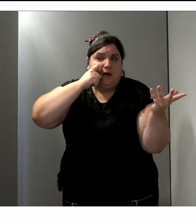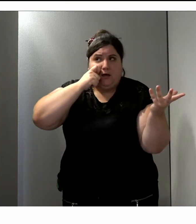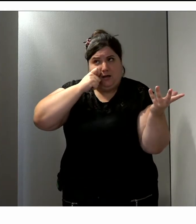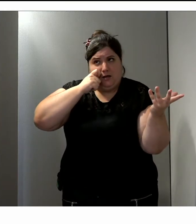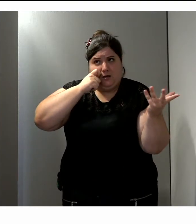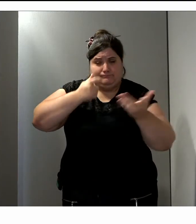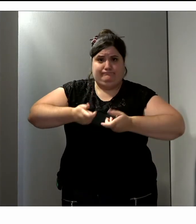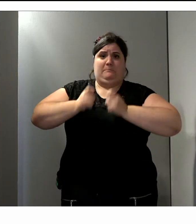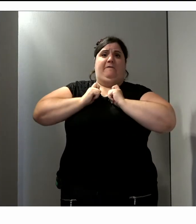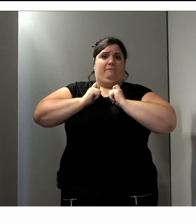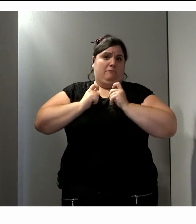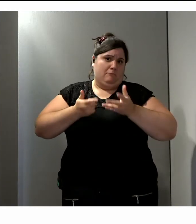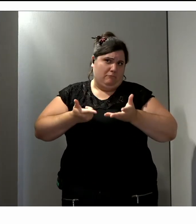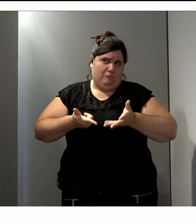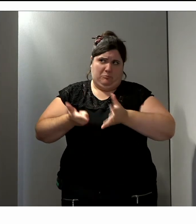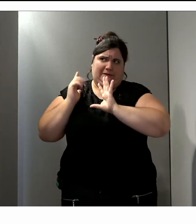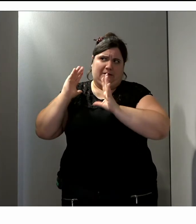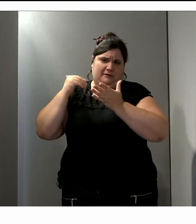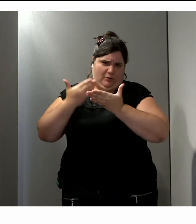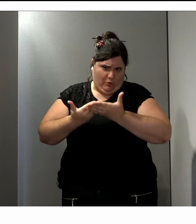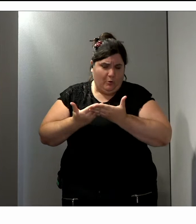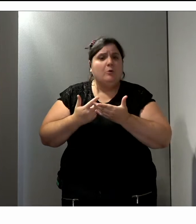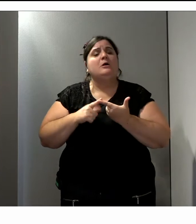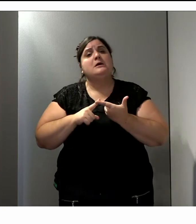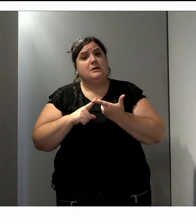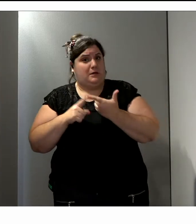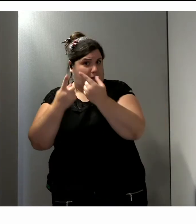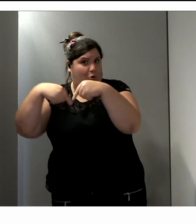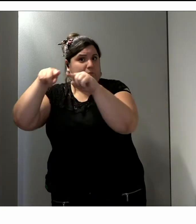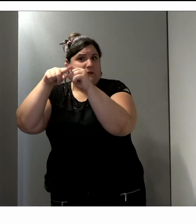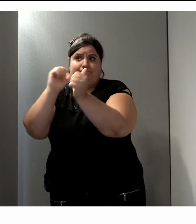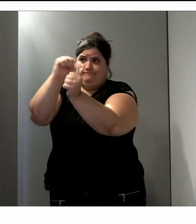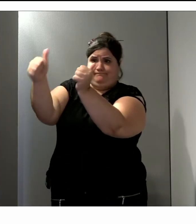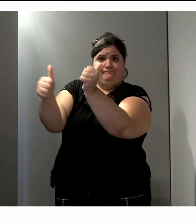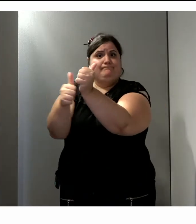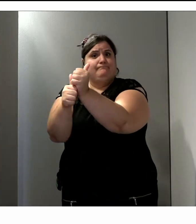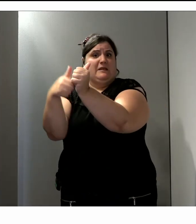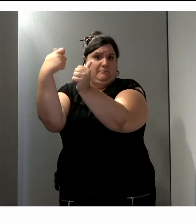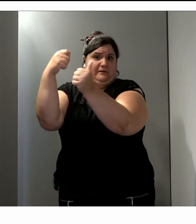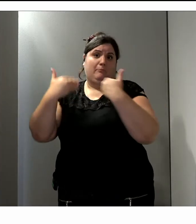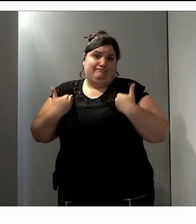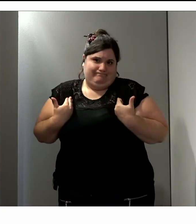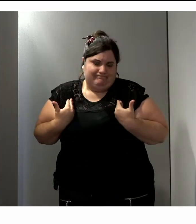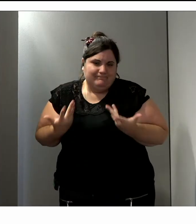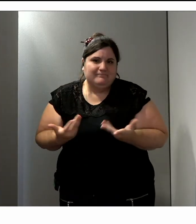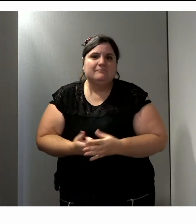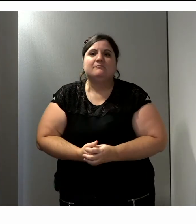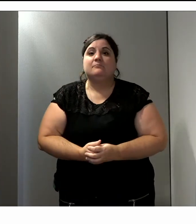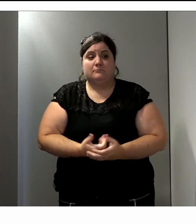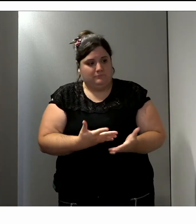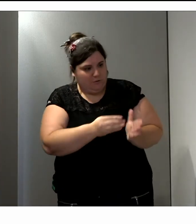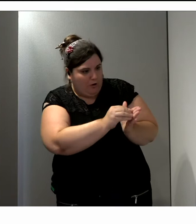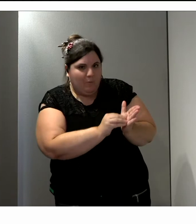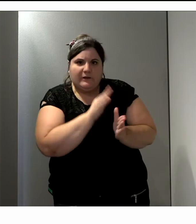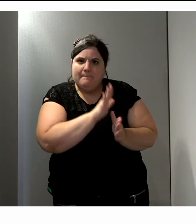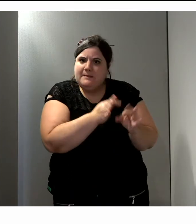depuis 7 ans et puis je suis le vice-président du comité. J'étais très heureux d'être le rapporteur de